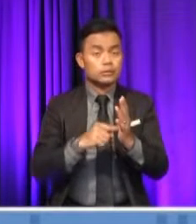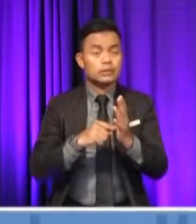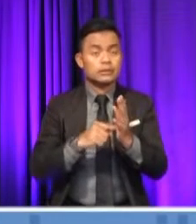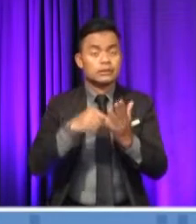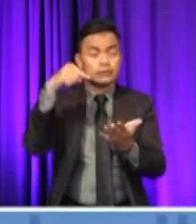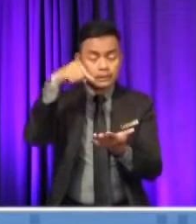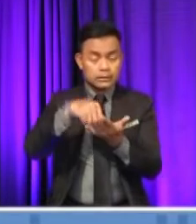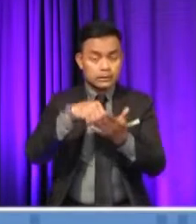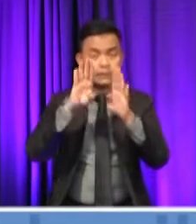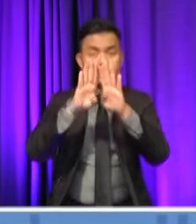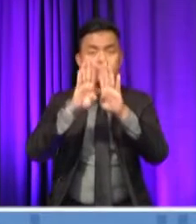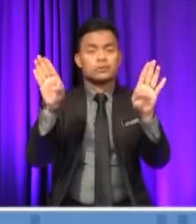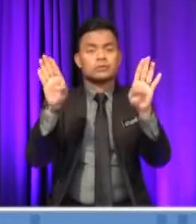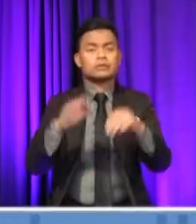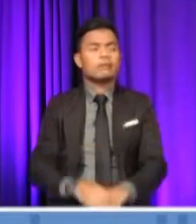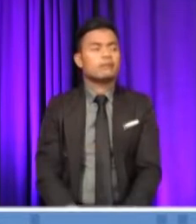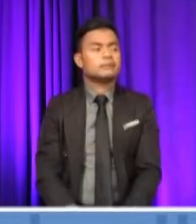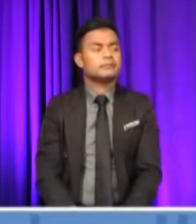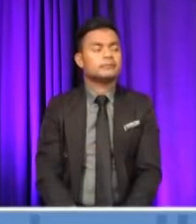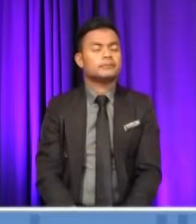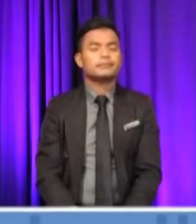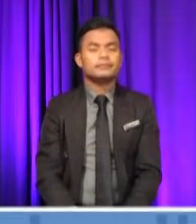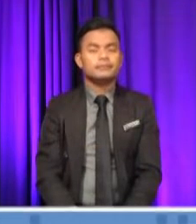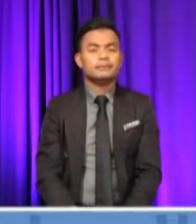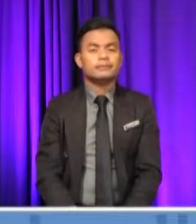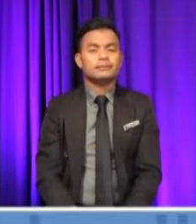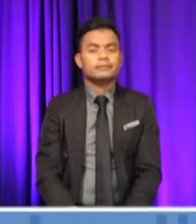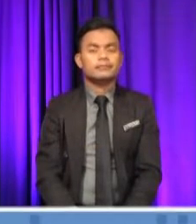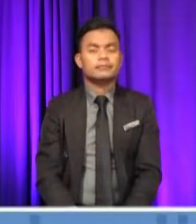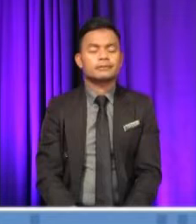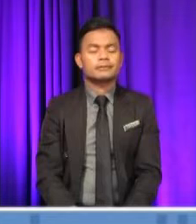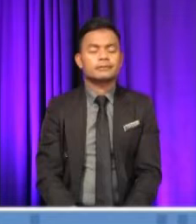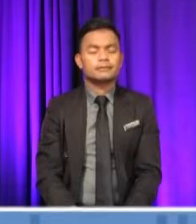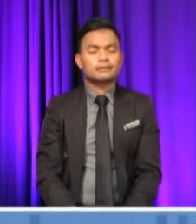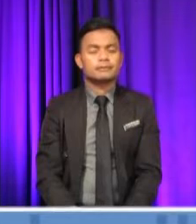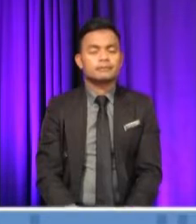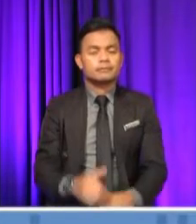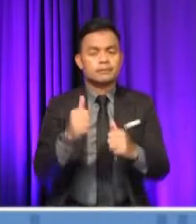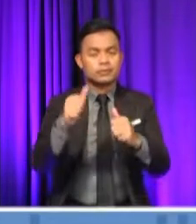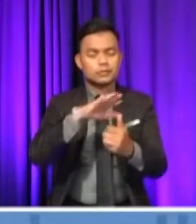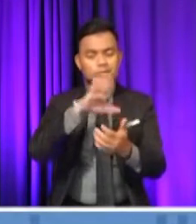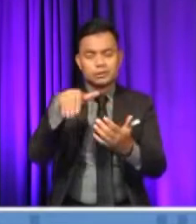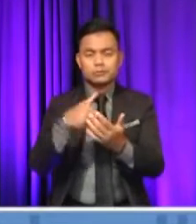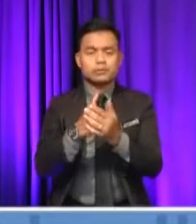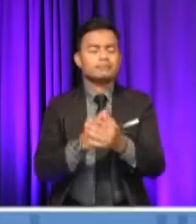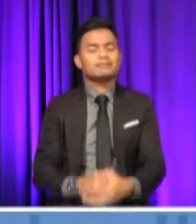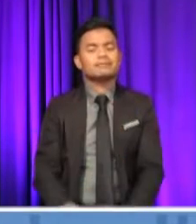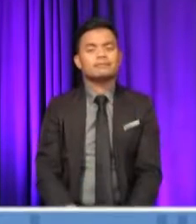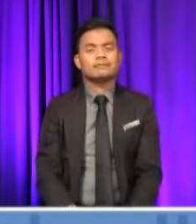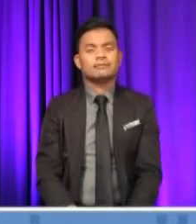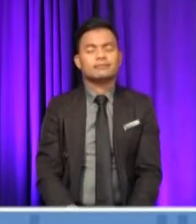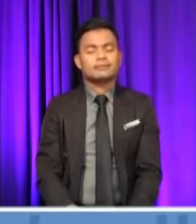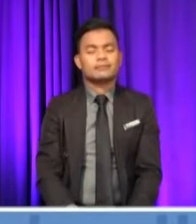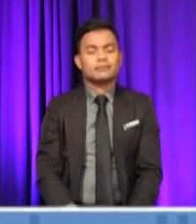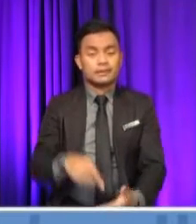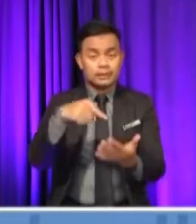Tekan buka. Okey, bagus Terbaik. Syahira. Okey, terima kasih pelajar-pelajar saya. Okey, ini antara